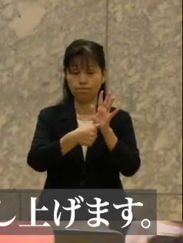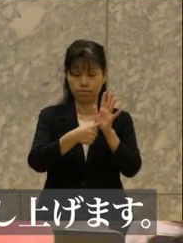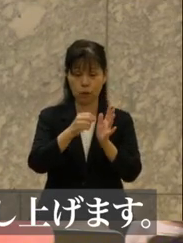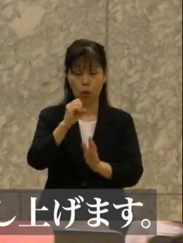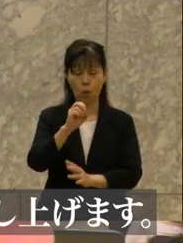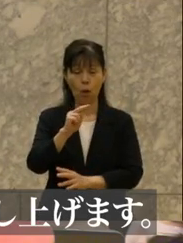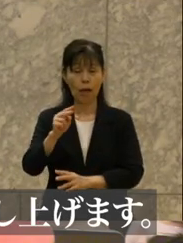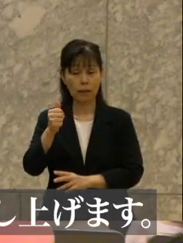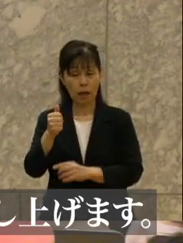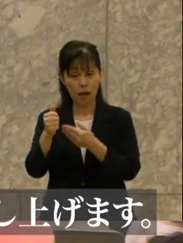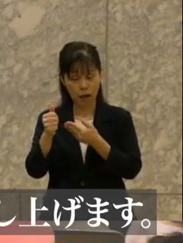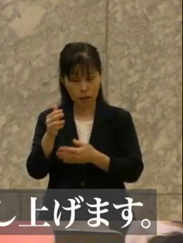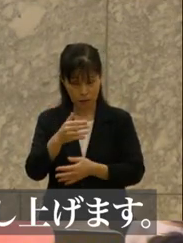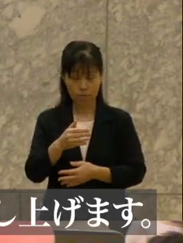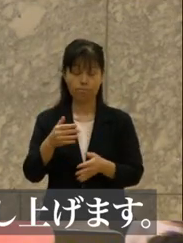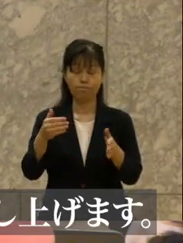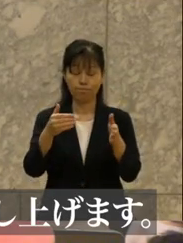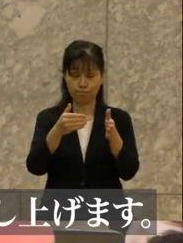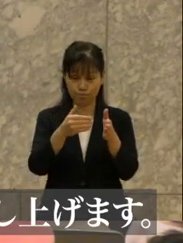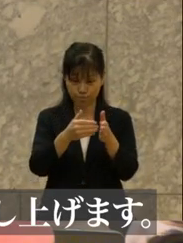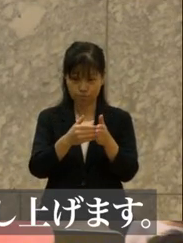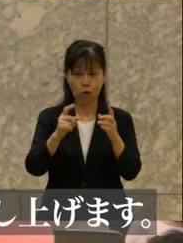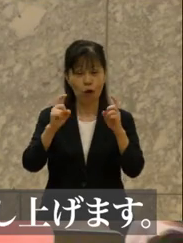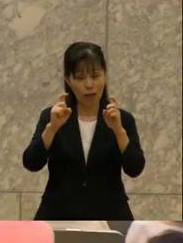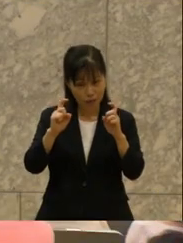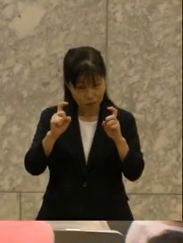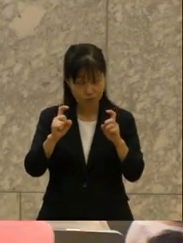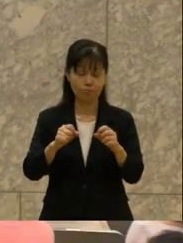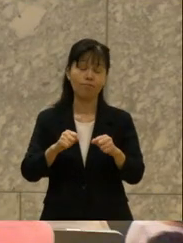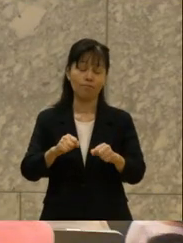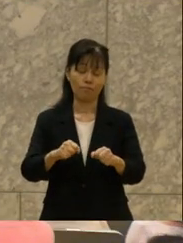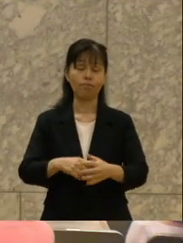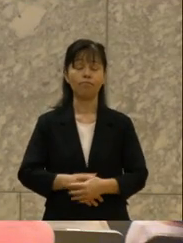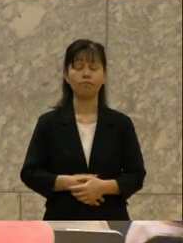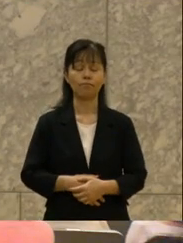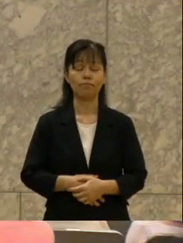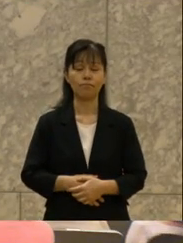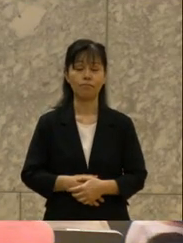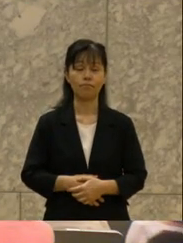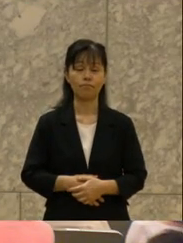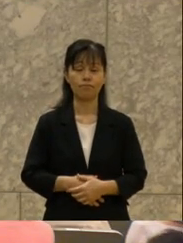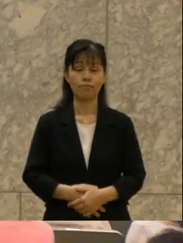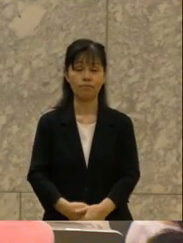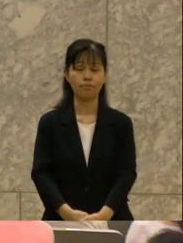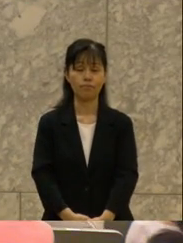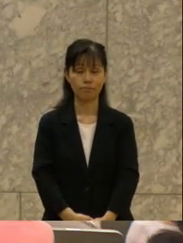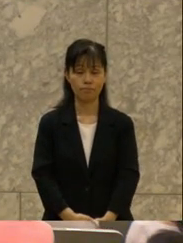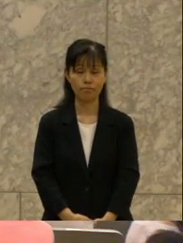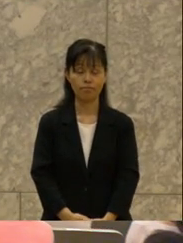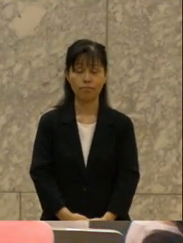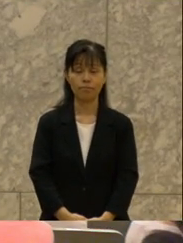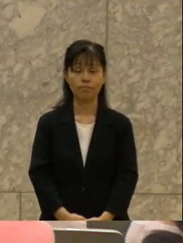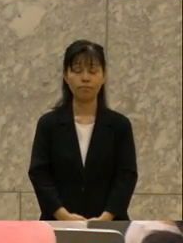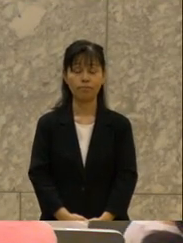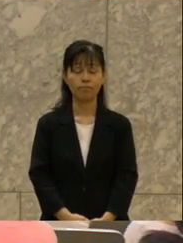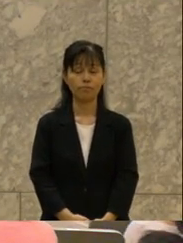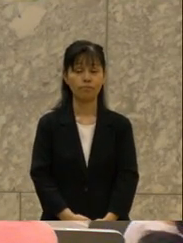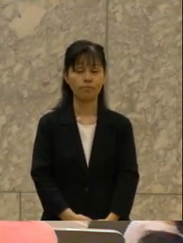緒方貢ぎより閉会のご挨拶を申し上げます緒方会長どうぞよろしくお願いいたします